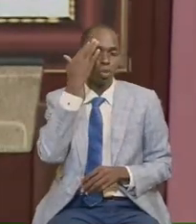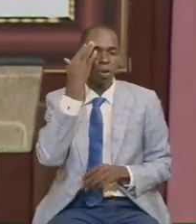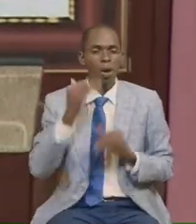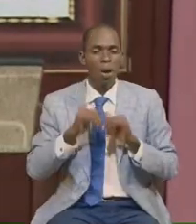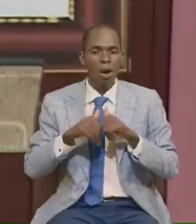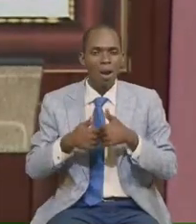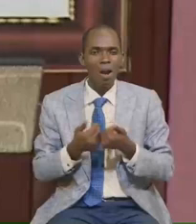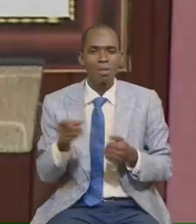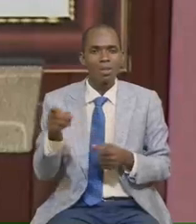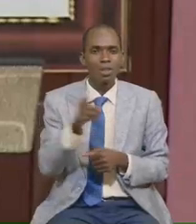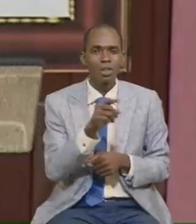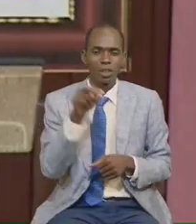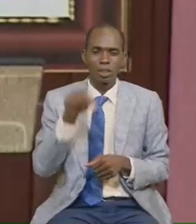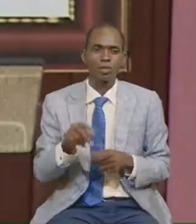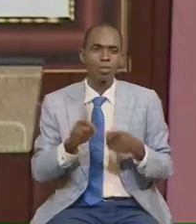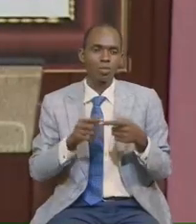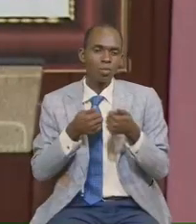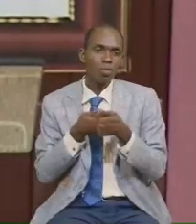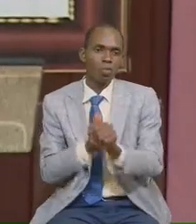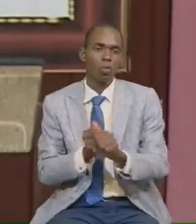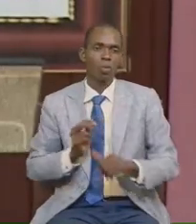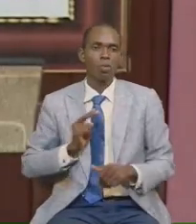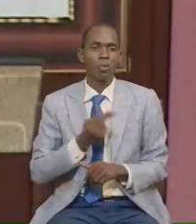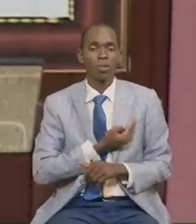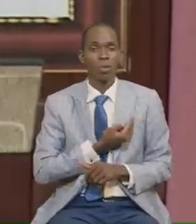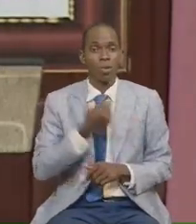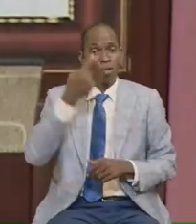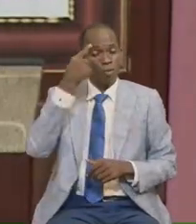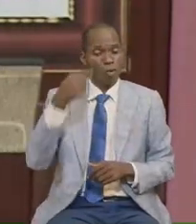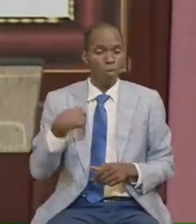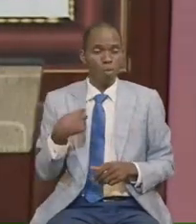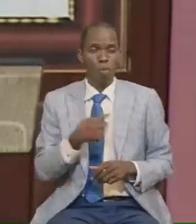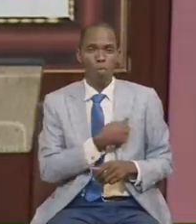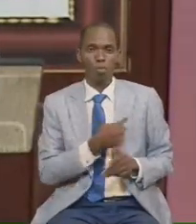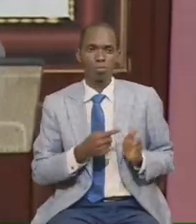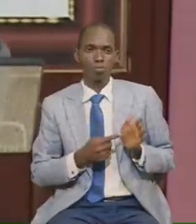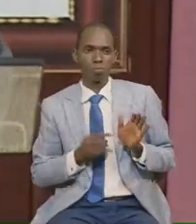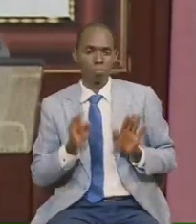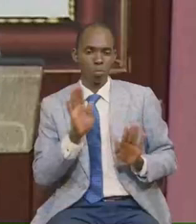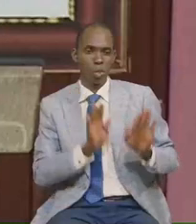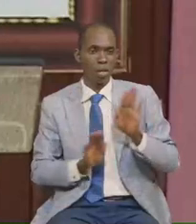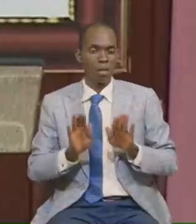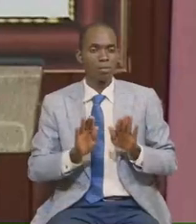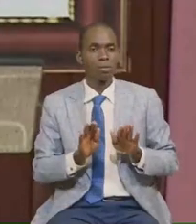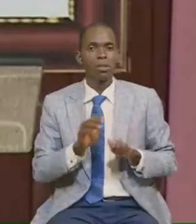nous imiter, car nous n'avons pas vécu parmi vous dans le